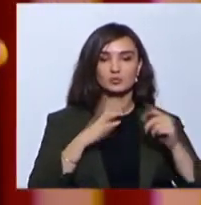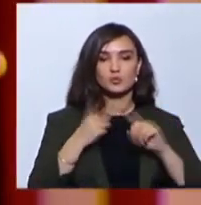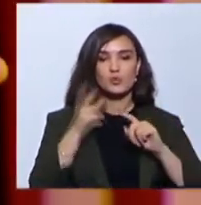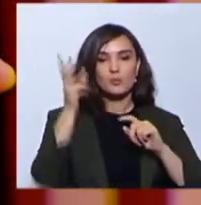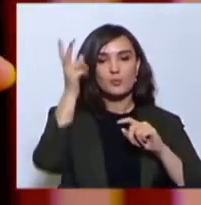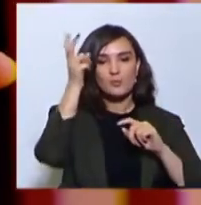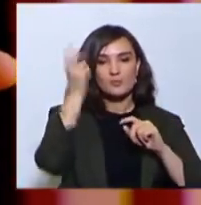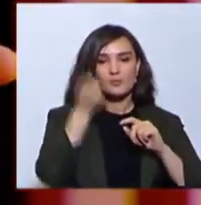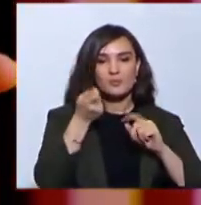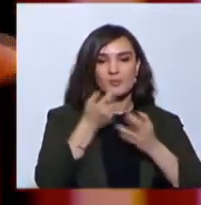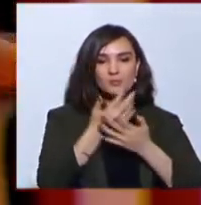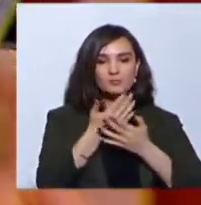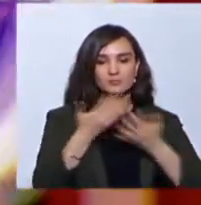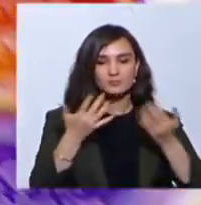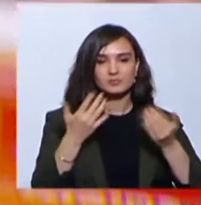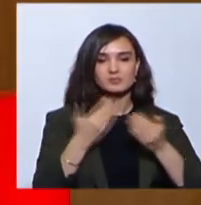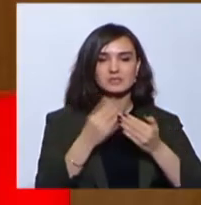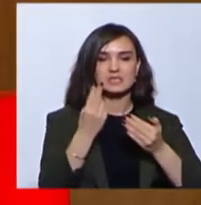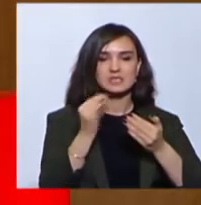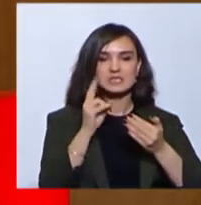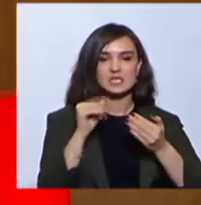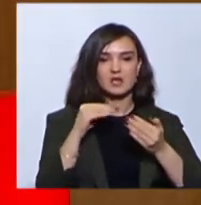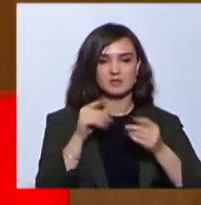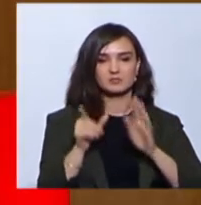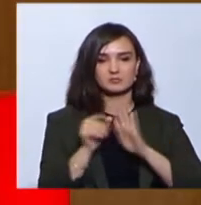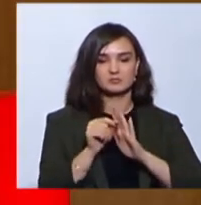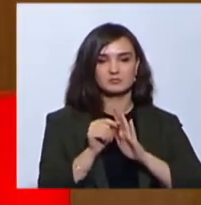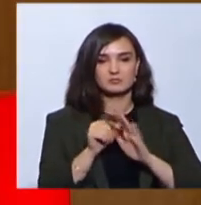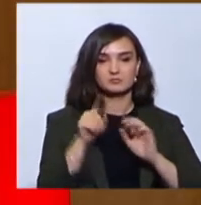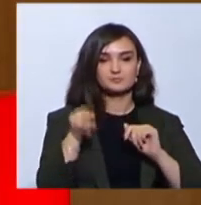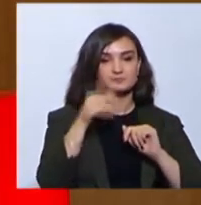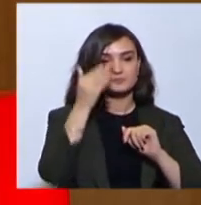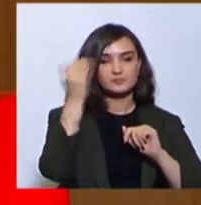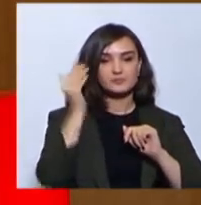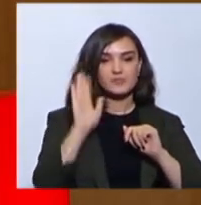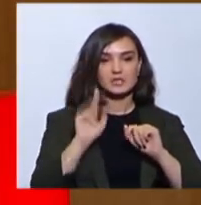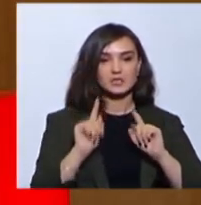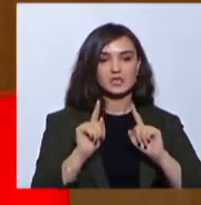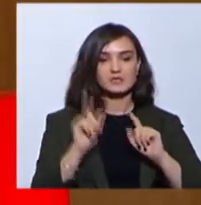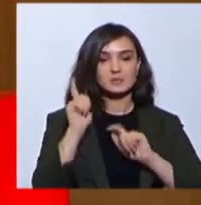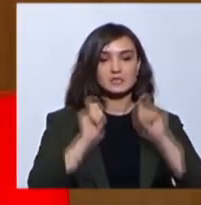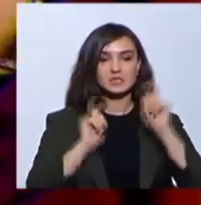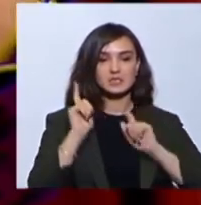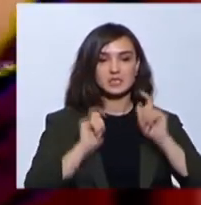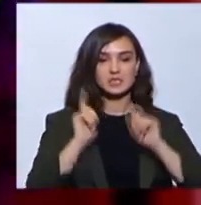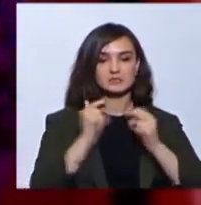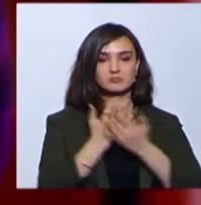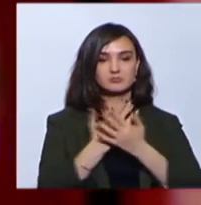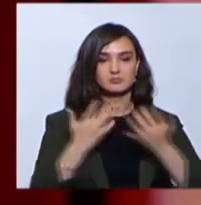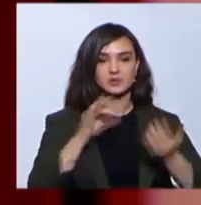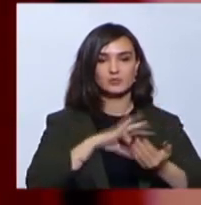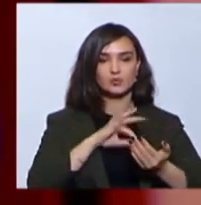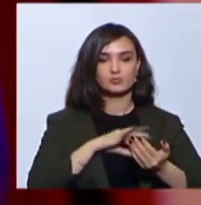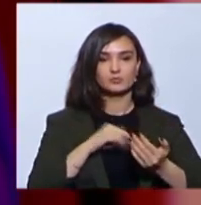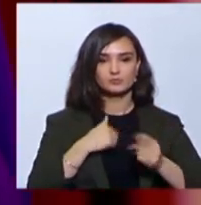მარცვლეული ბურღულეული ცილასთან კომბინაცია. არ დაგავიწყდეთ, რამდენად მნიშვნელოვანია რძის ნაწარმის გამოყენება.